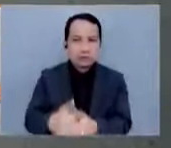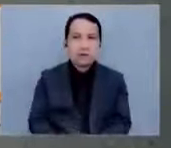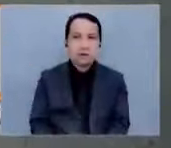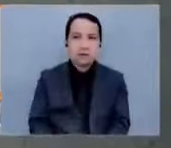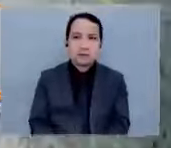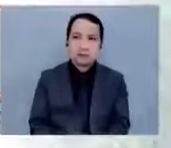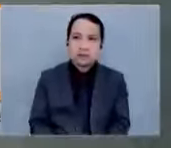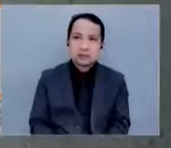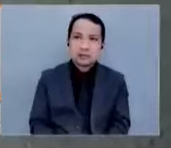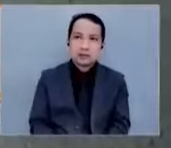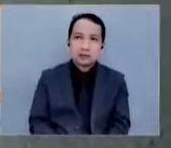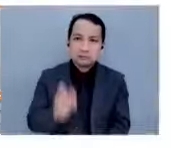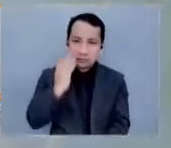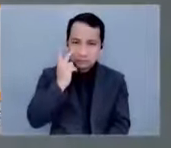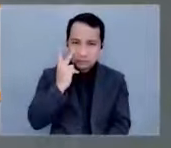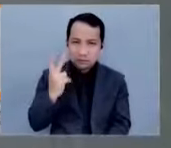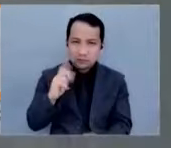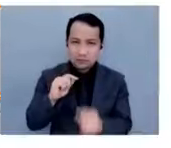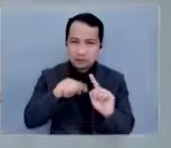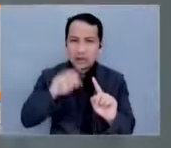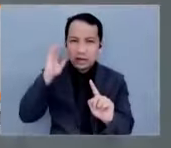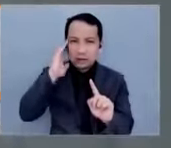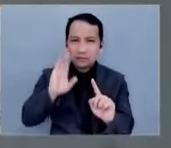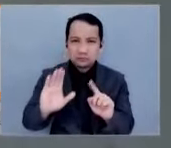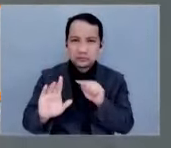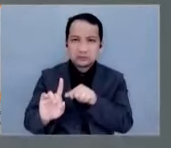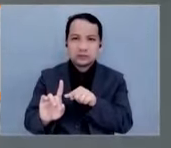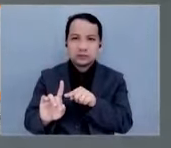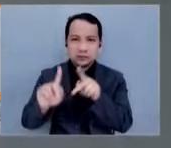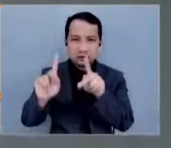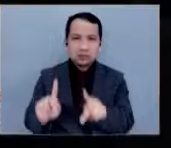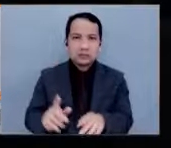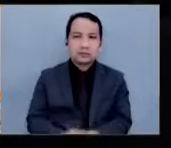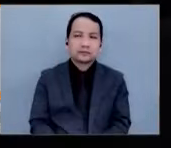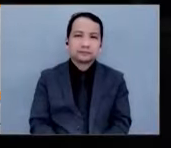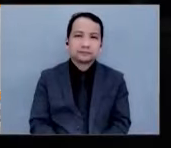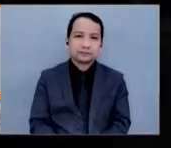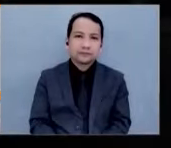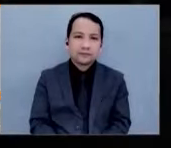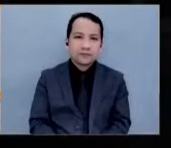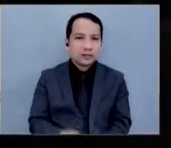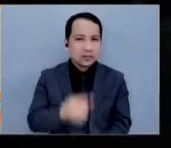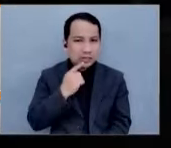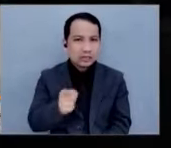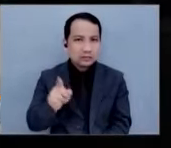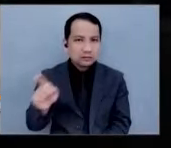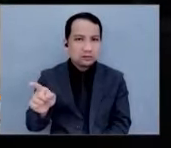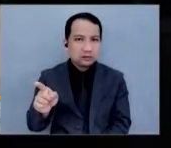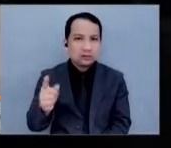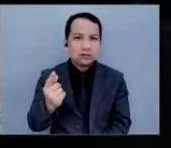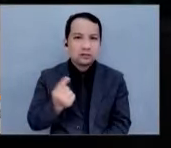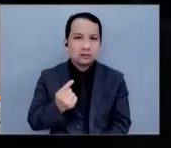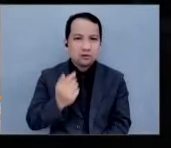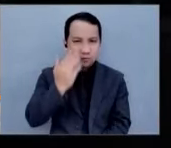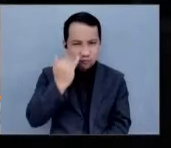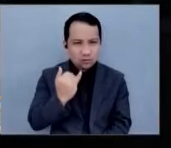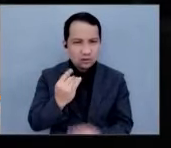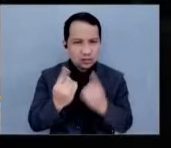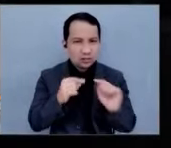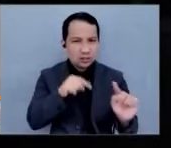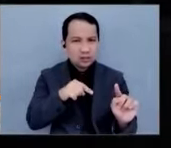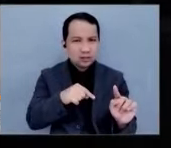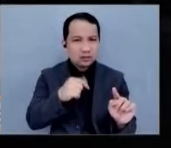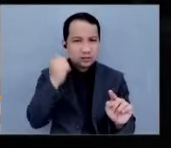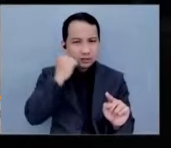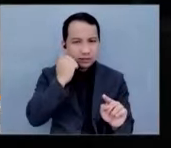ay posibleng kakilala ng suspect ang biktima. Sinabi ko nga sa kanya, bakit mo ginawa? Ang laging sabi niya